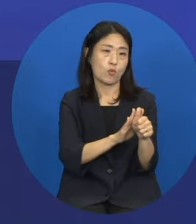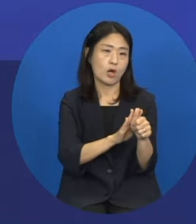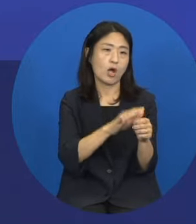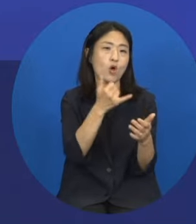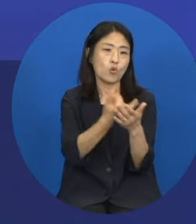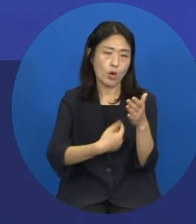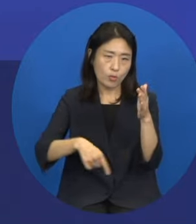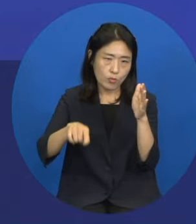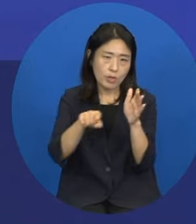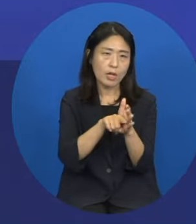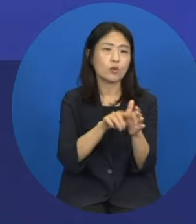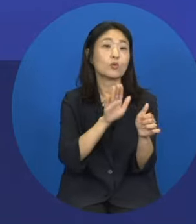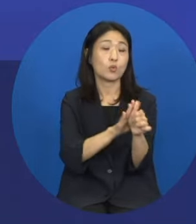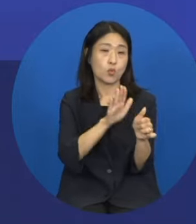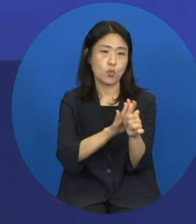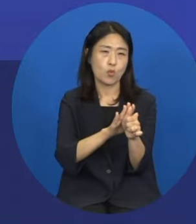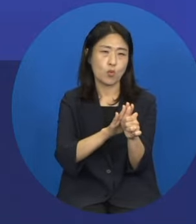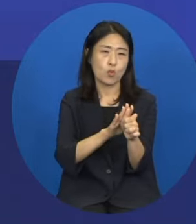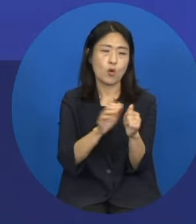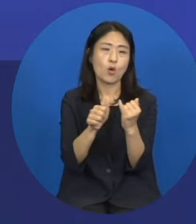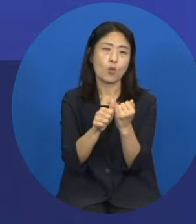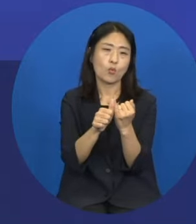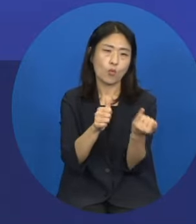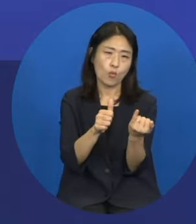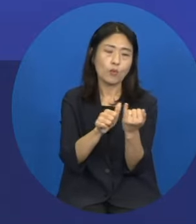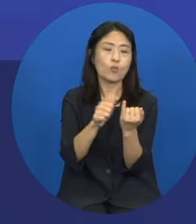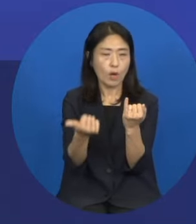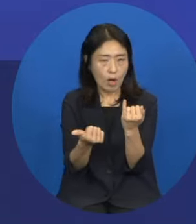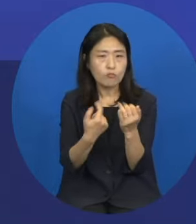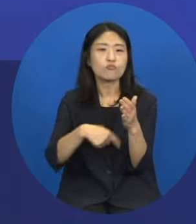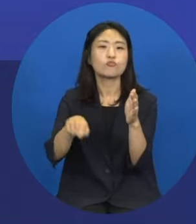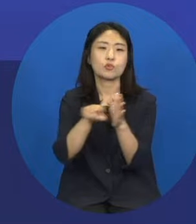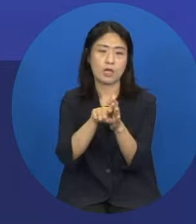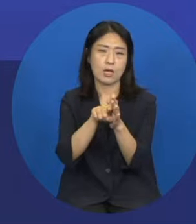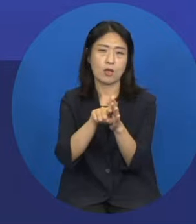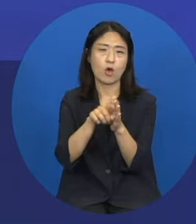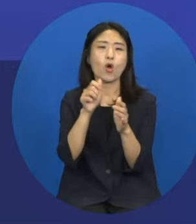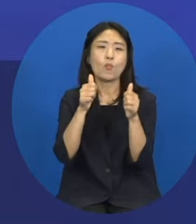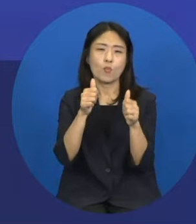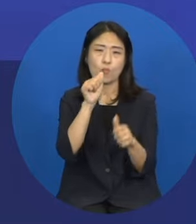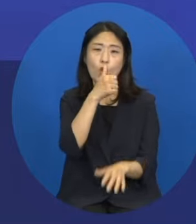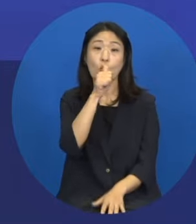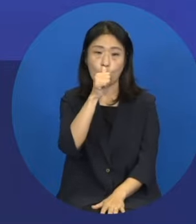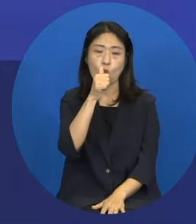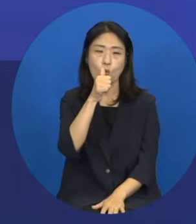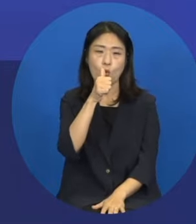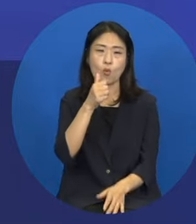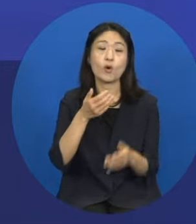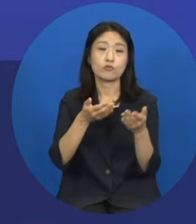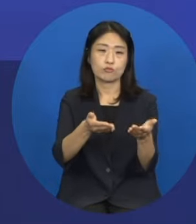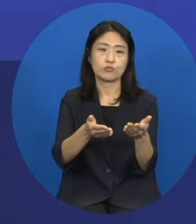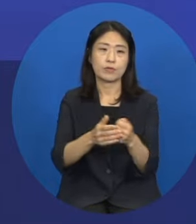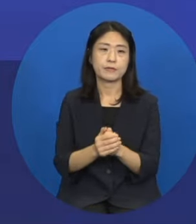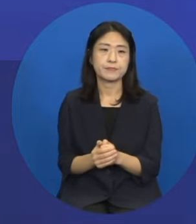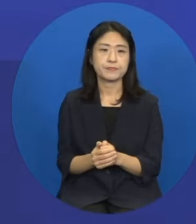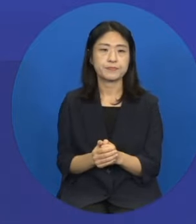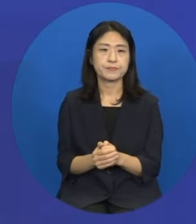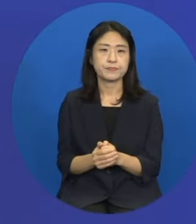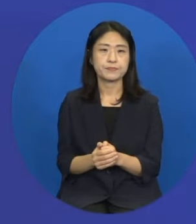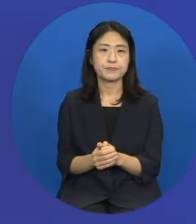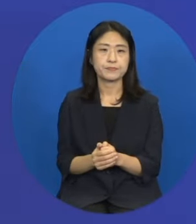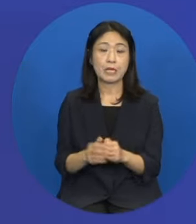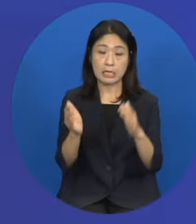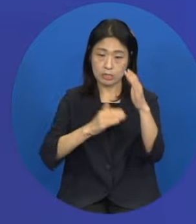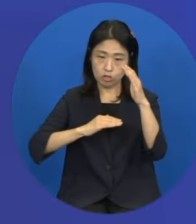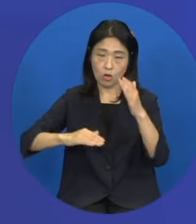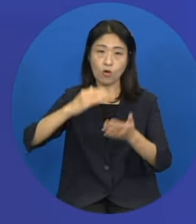과부를 위하여 변호하여 주라 소리를 내어라. 이 정의라고 하는 이 단어 미가서 6장